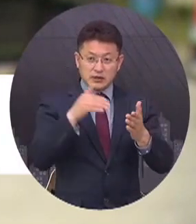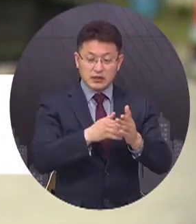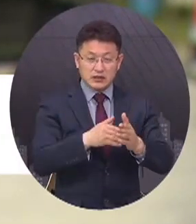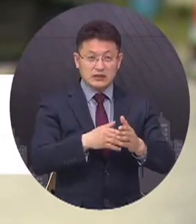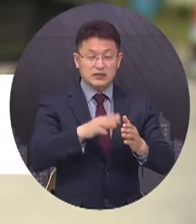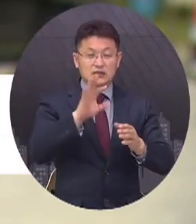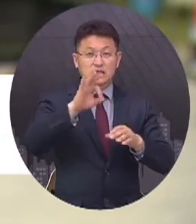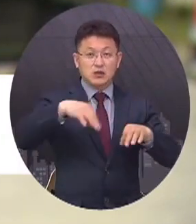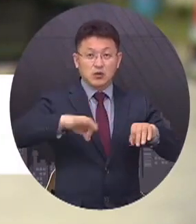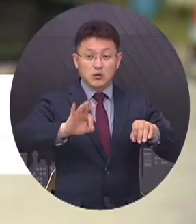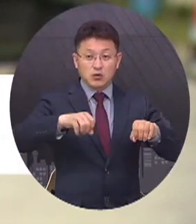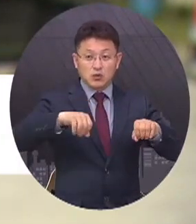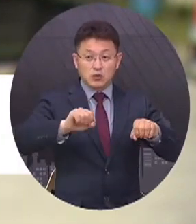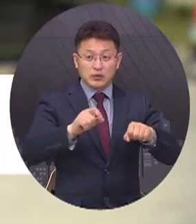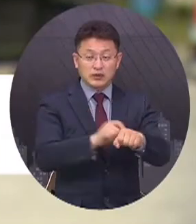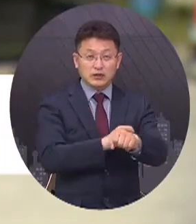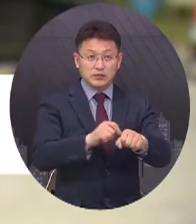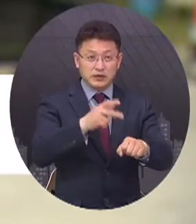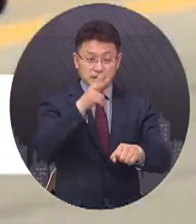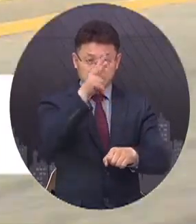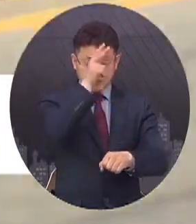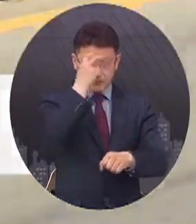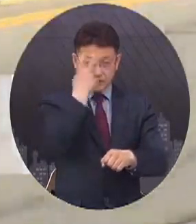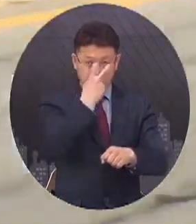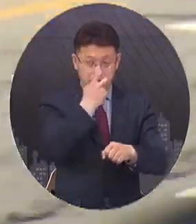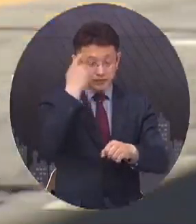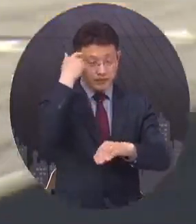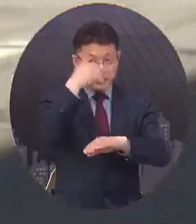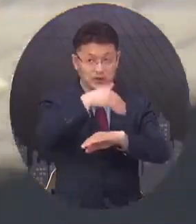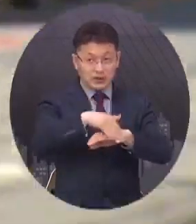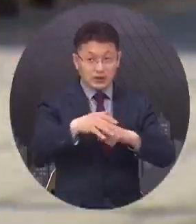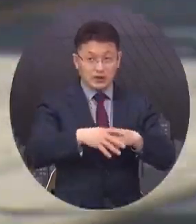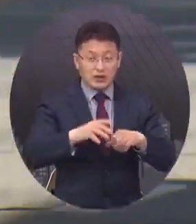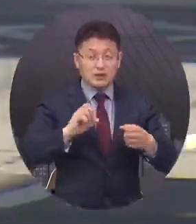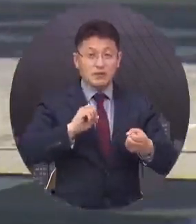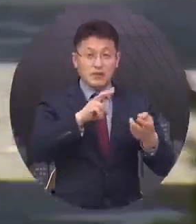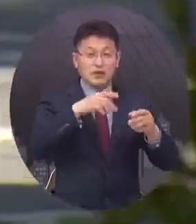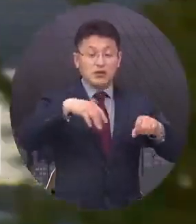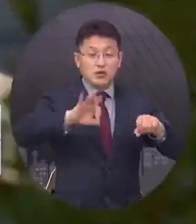이륜 자동차에 대해서 특별 단속 계획을. 급증하는 배달